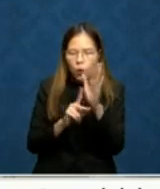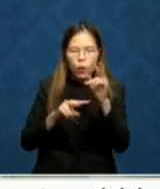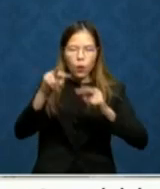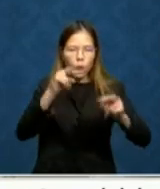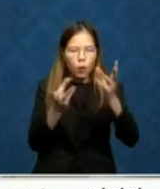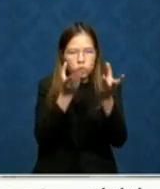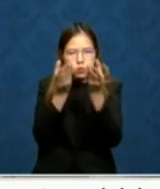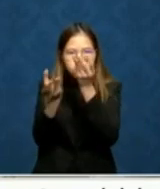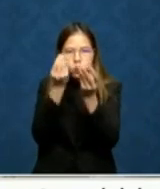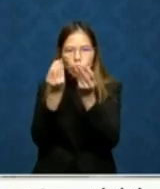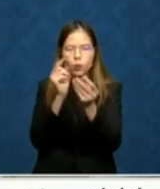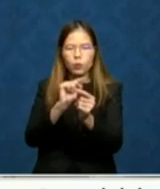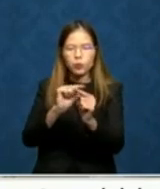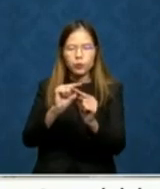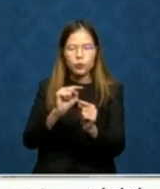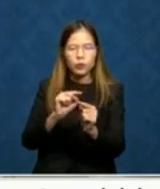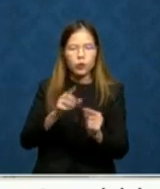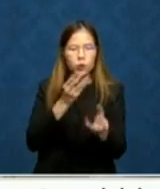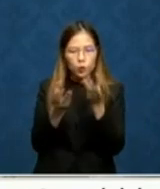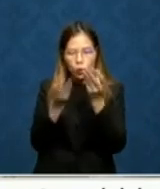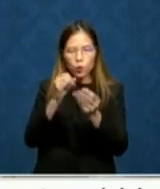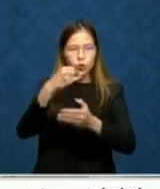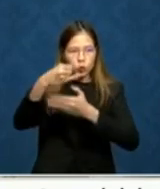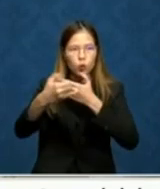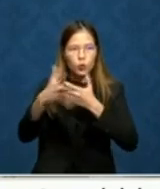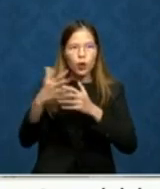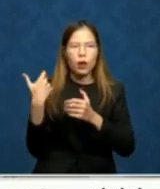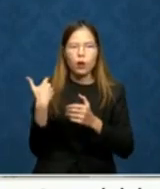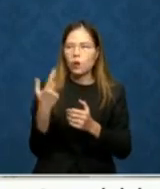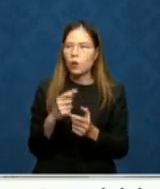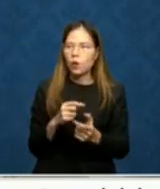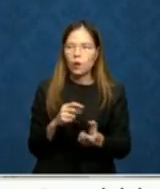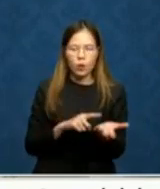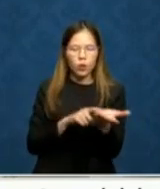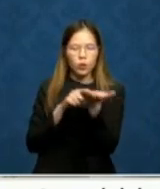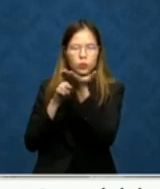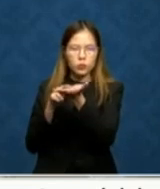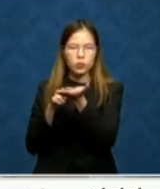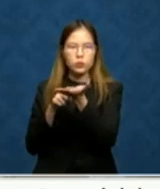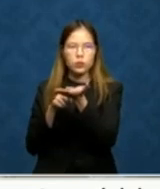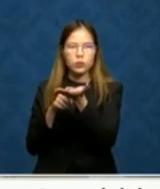ดซึ่งเมื่อเราศึกษาจบเล่มแล้วท่านประธานก็ได้เกิดการเสนอร่าง